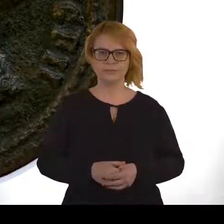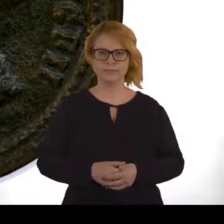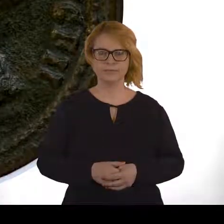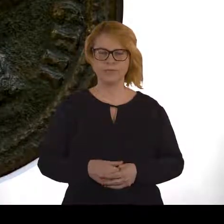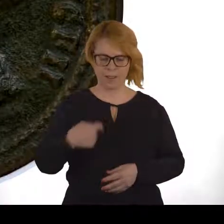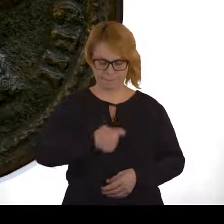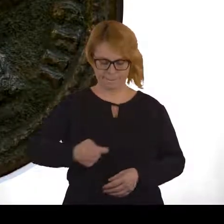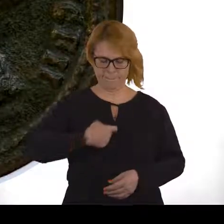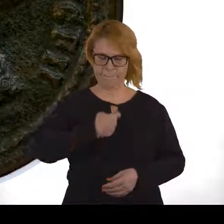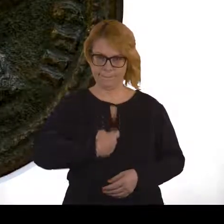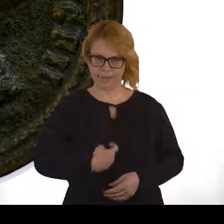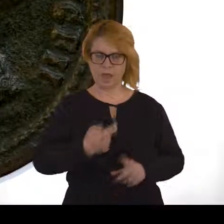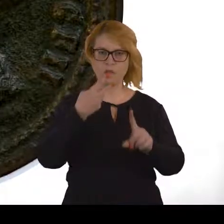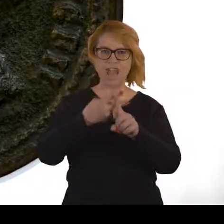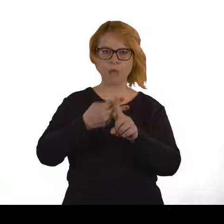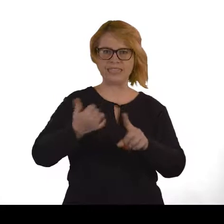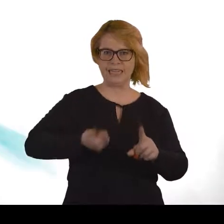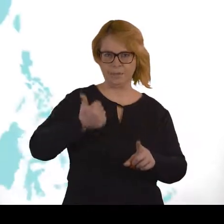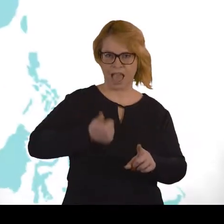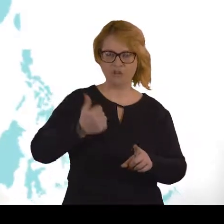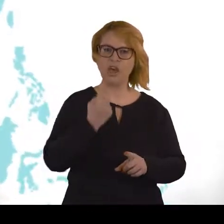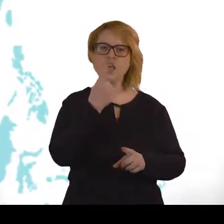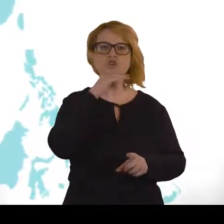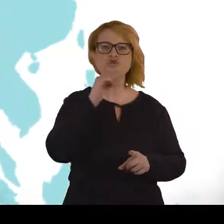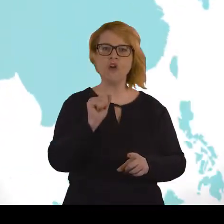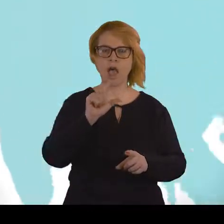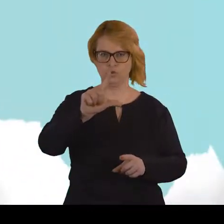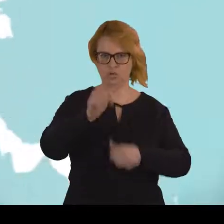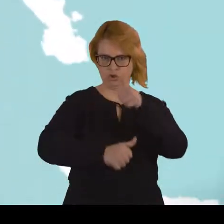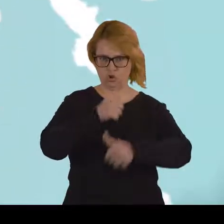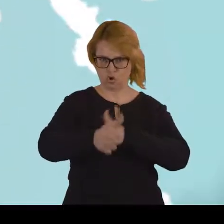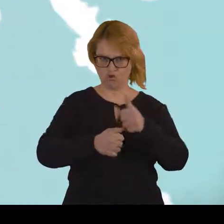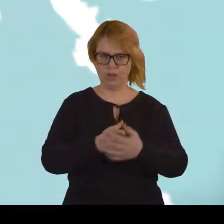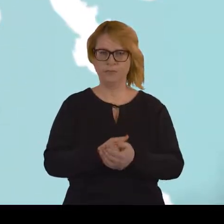Medailón Faustiny mladšej, Iža, 2. storočie.